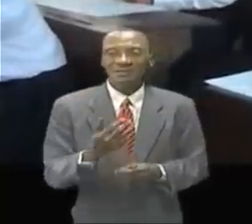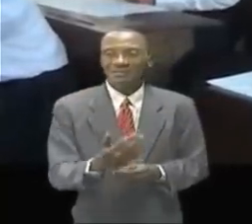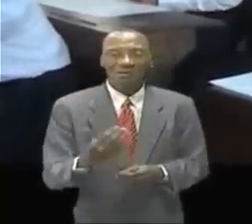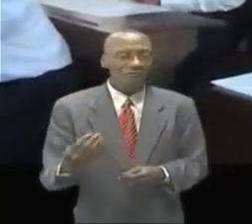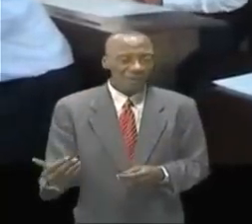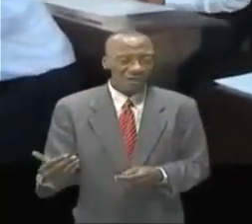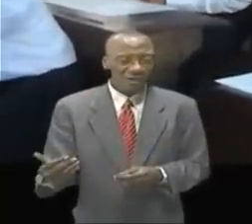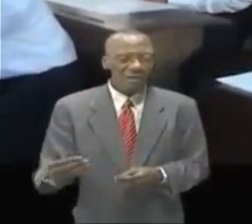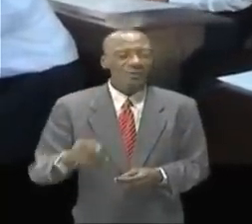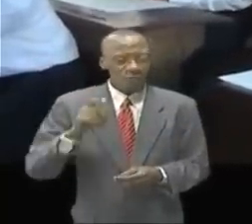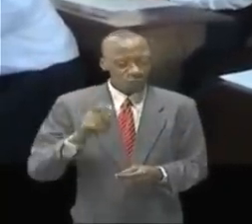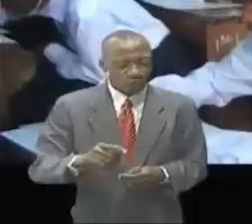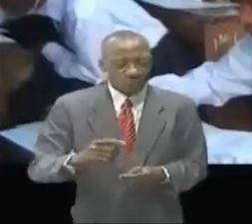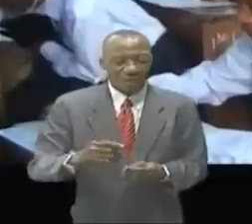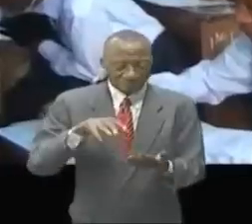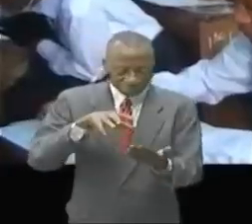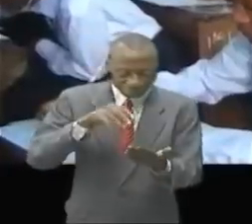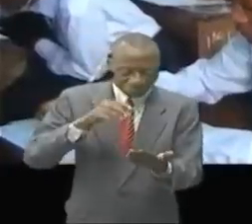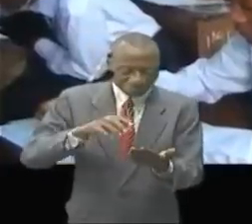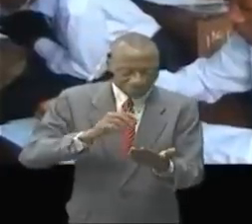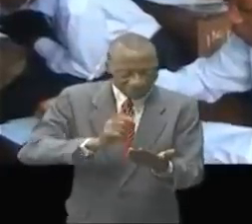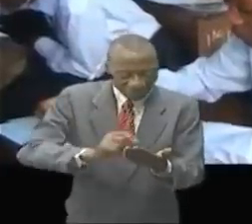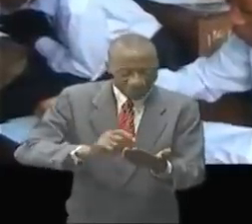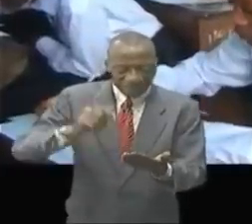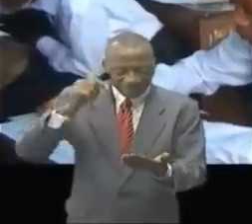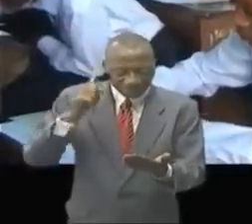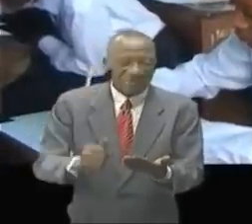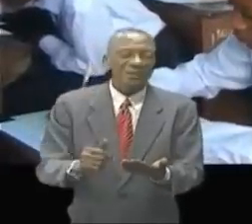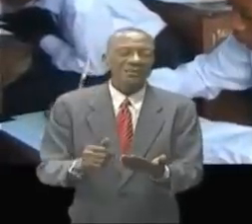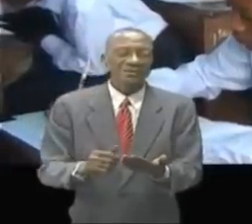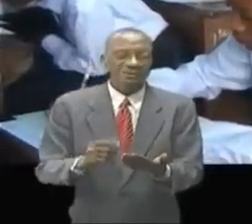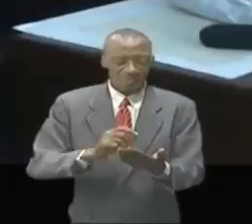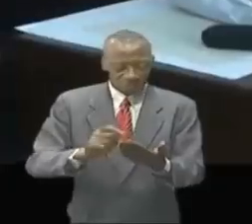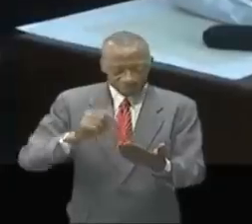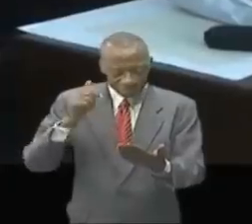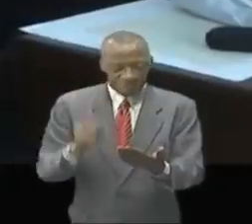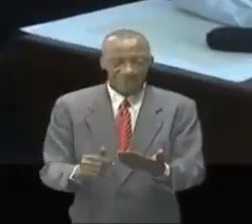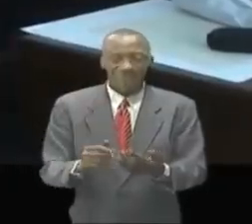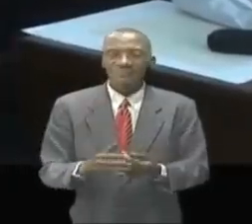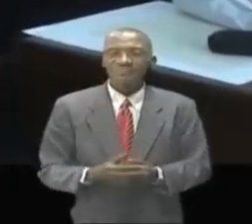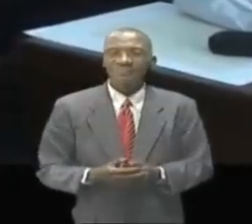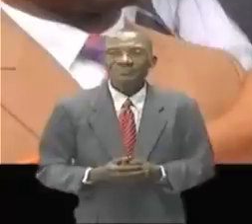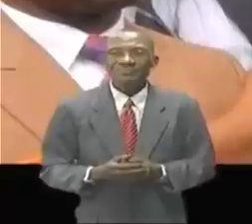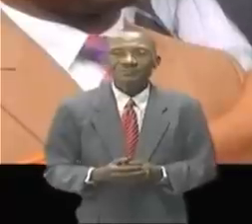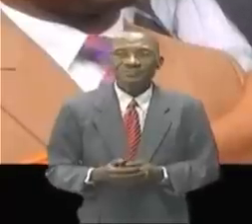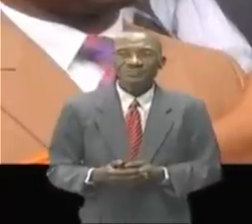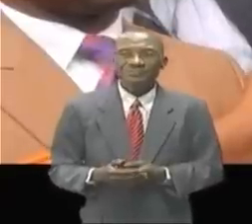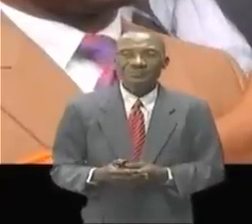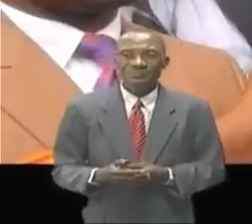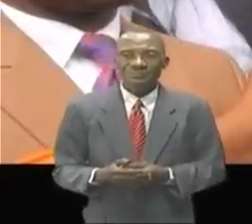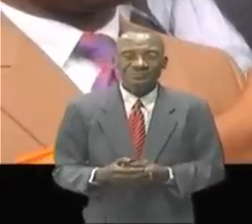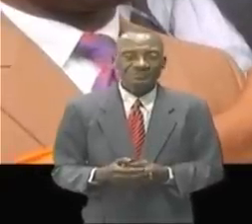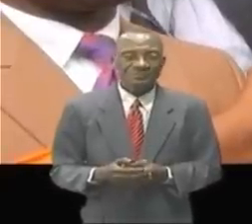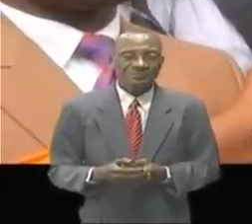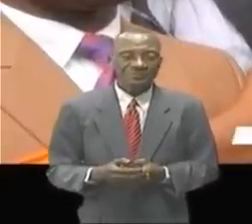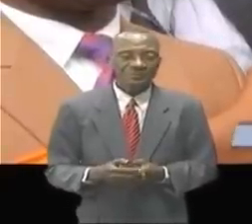de faire mieux contrairement aux années précédentes, a fait attendre Aminata Namasia. Nous travaillons pour la matérialisation de la vision